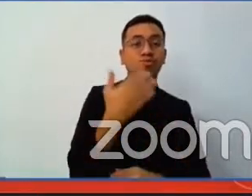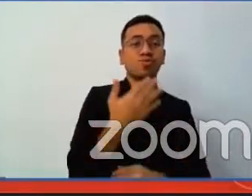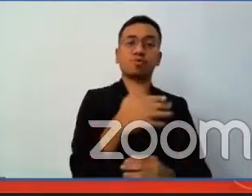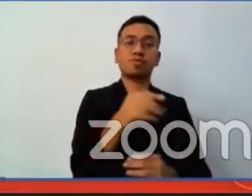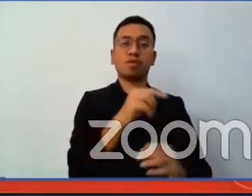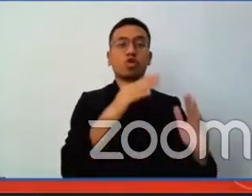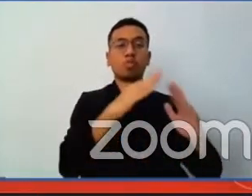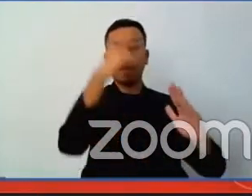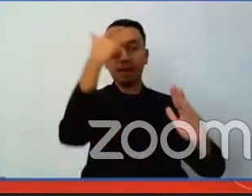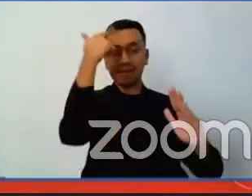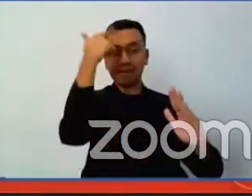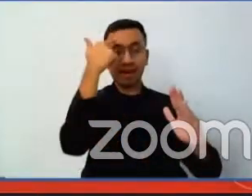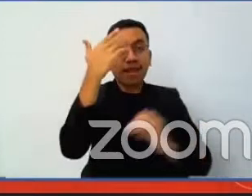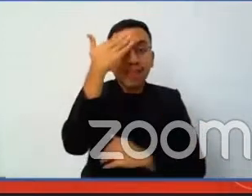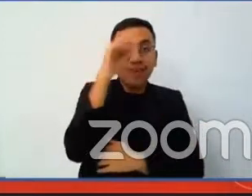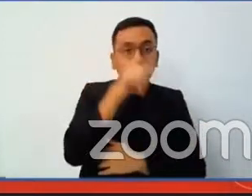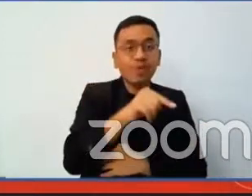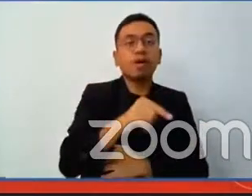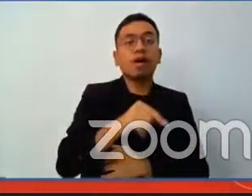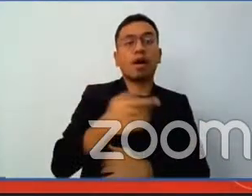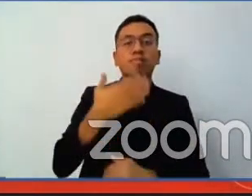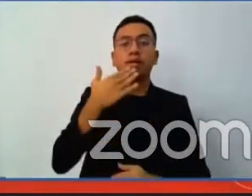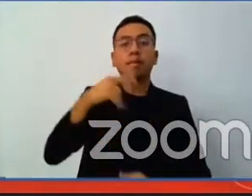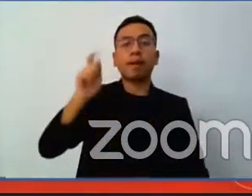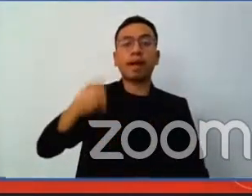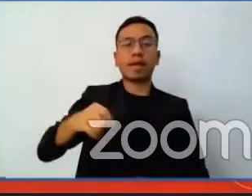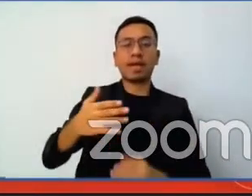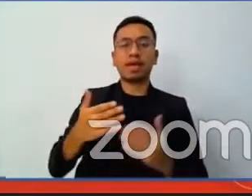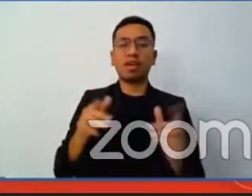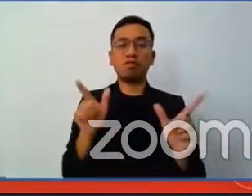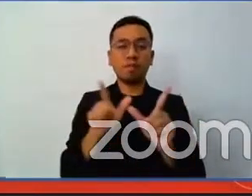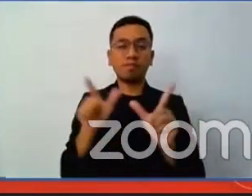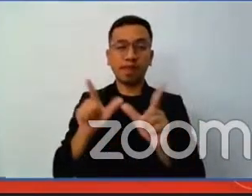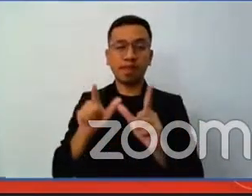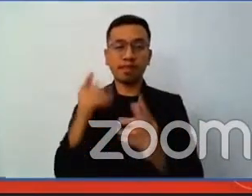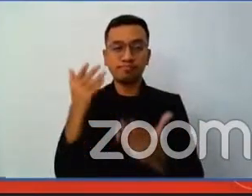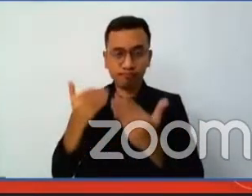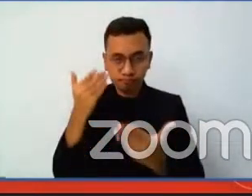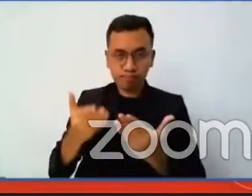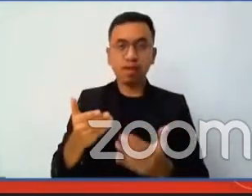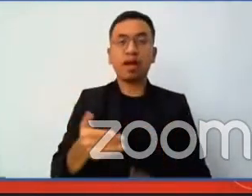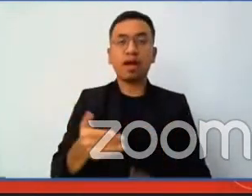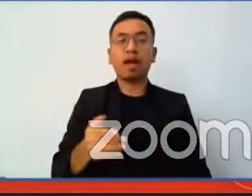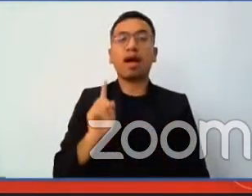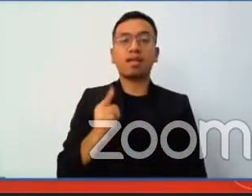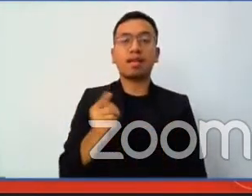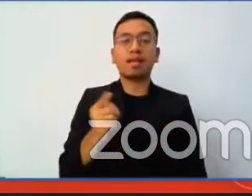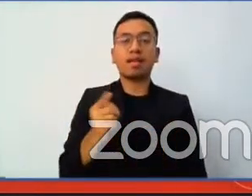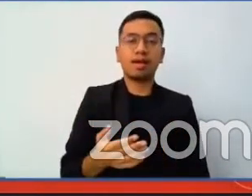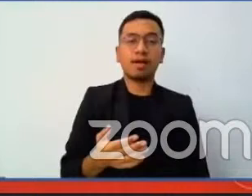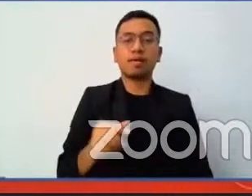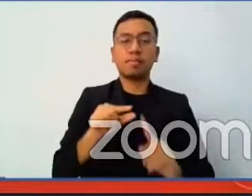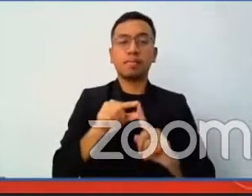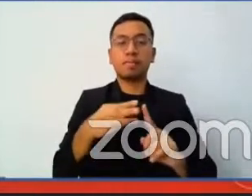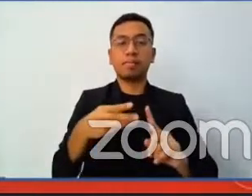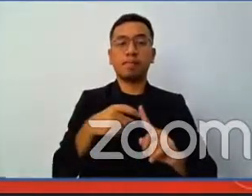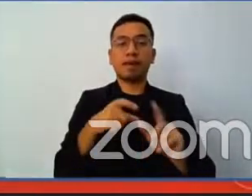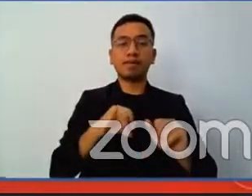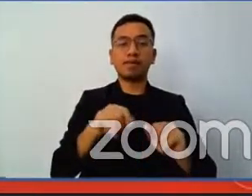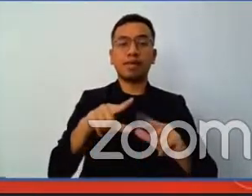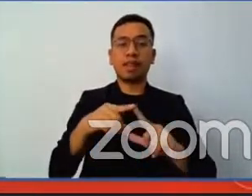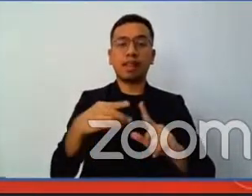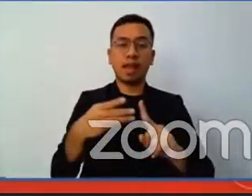saya memakai platform-platform yang ada di sini. PHET, kemudian ada Prexy Labs,